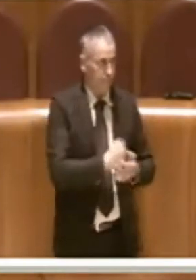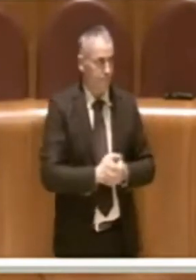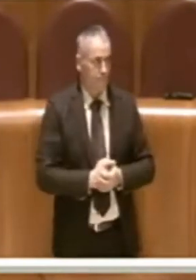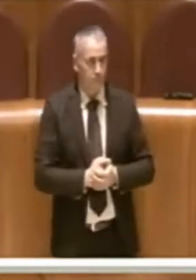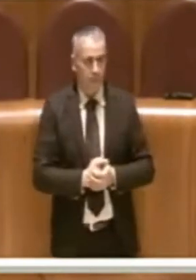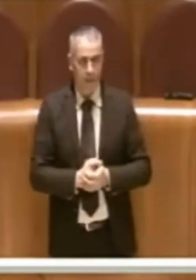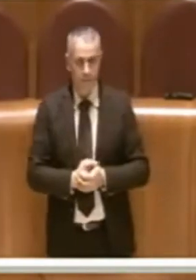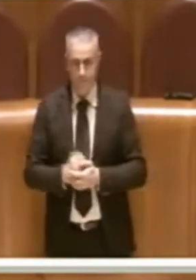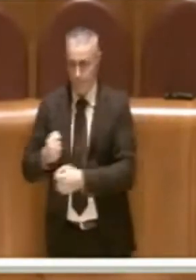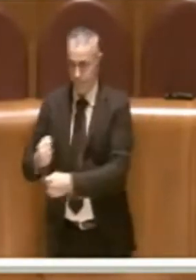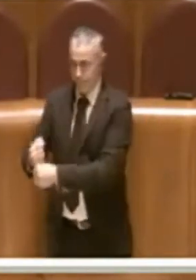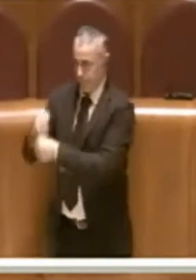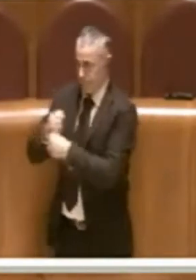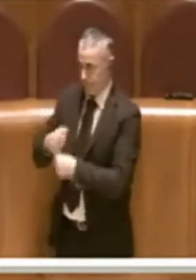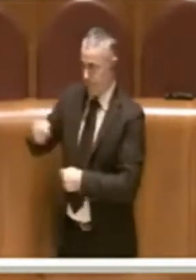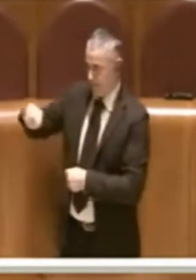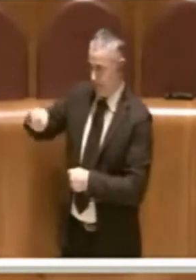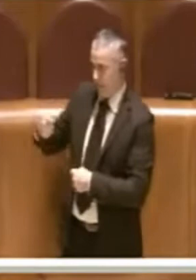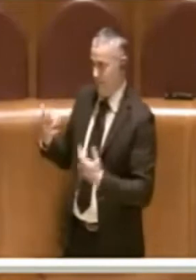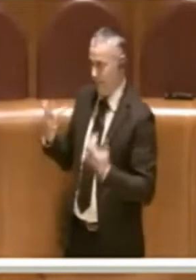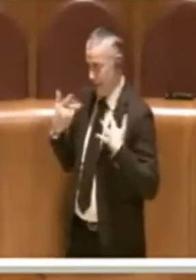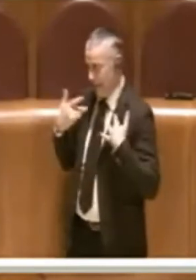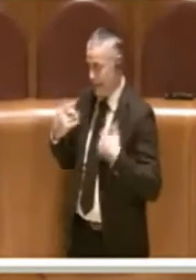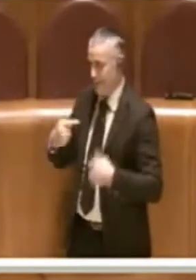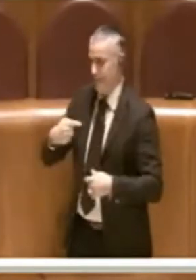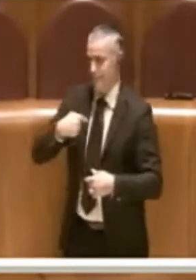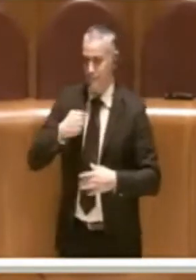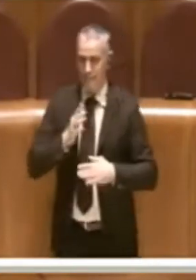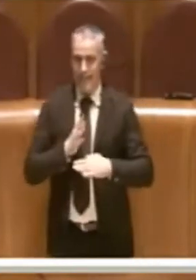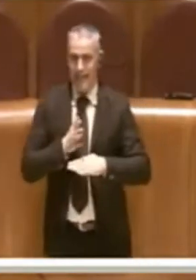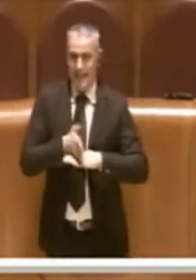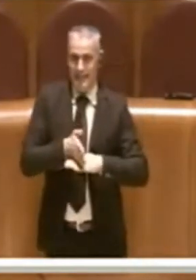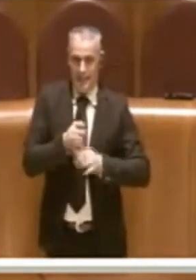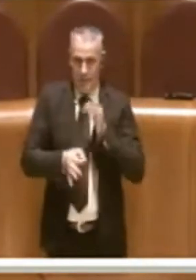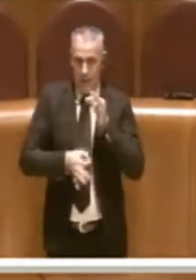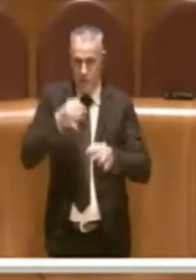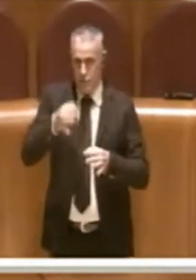Grazie Presidente, farò un unico intervento per tutti gli emendamenti.